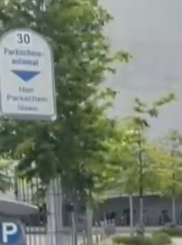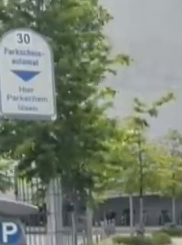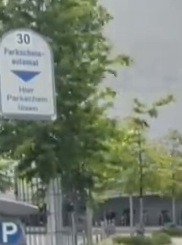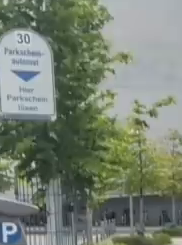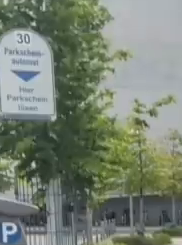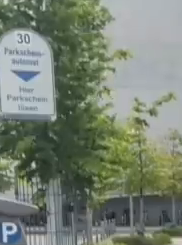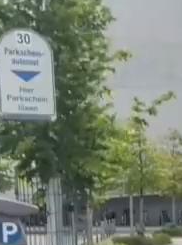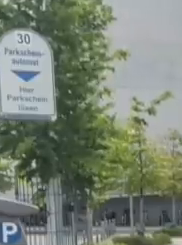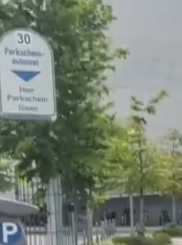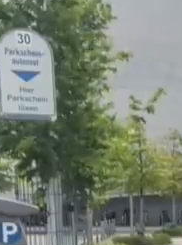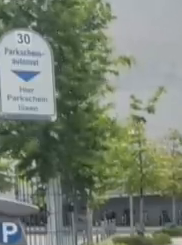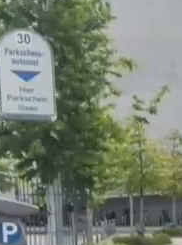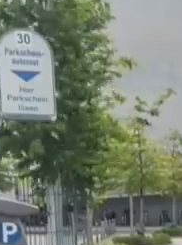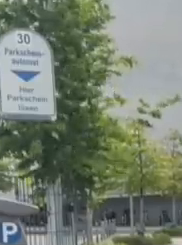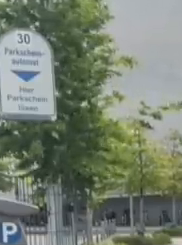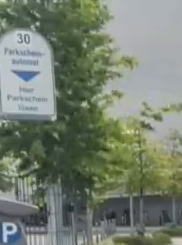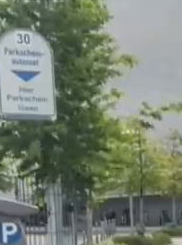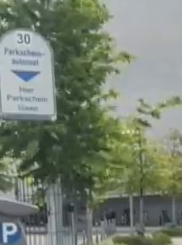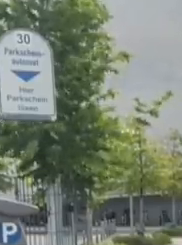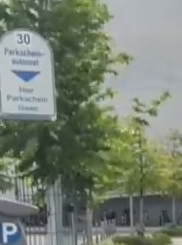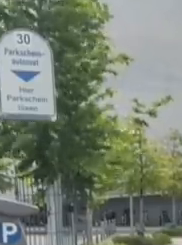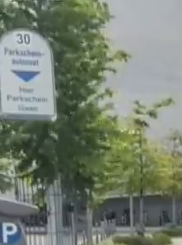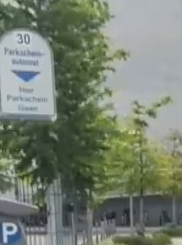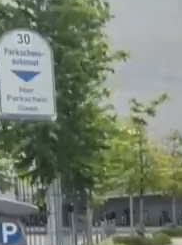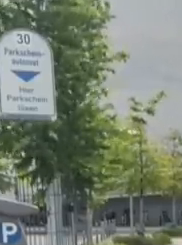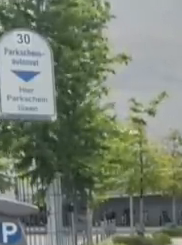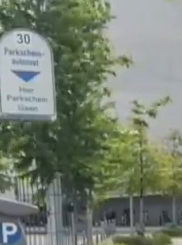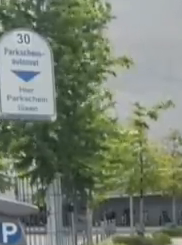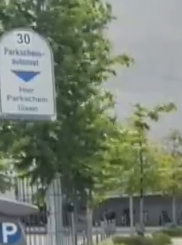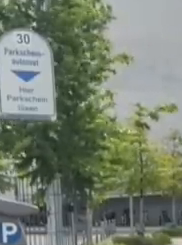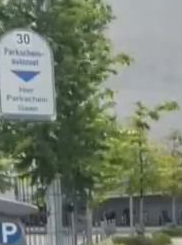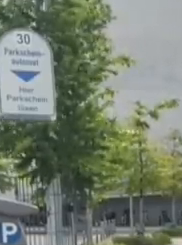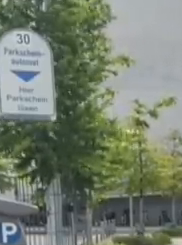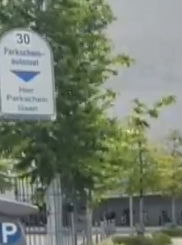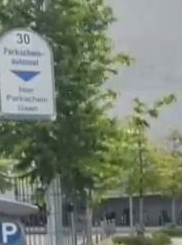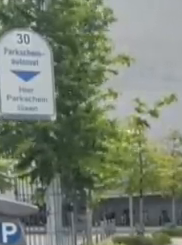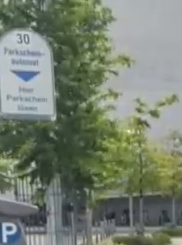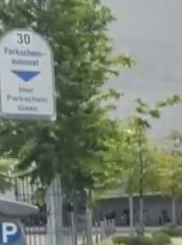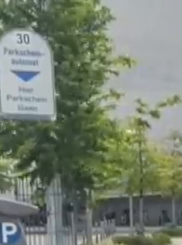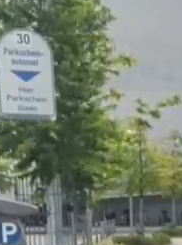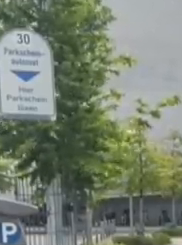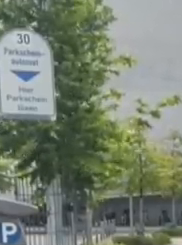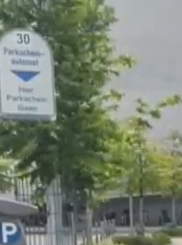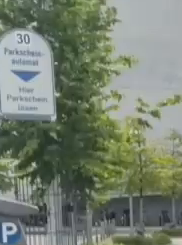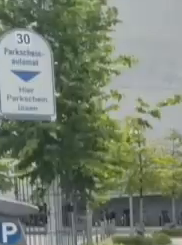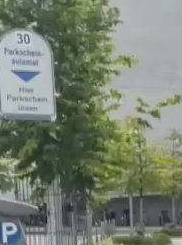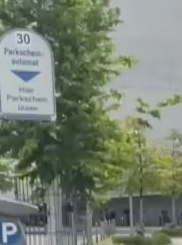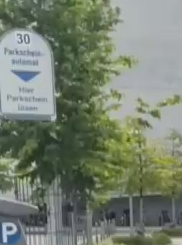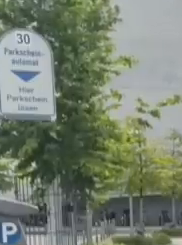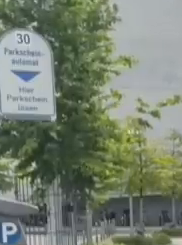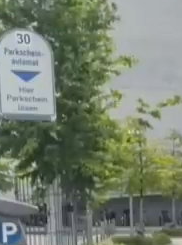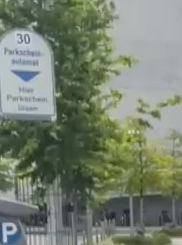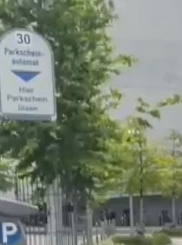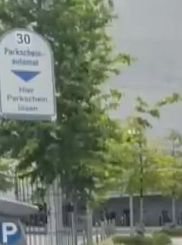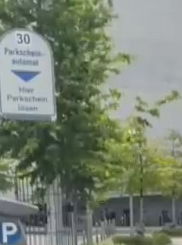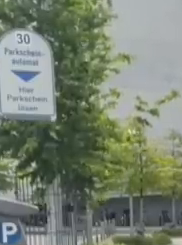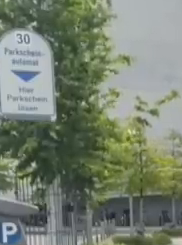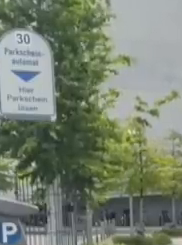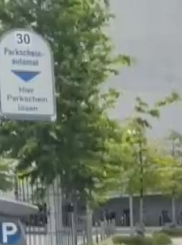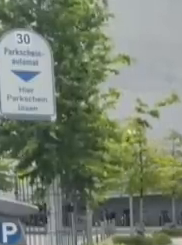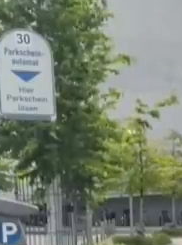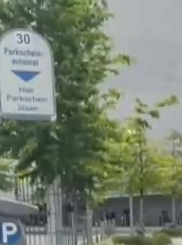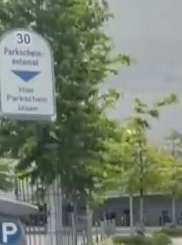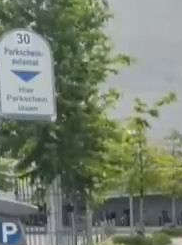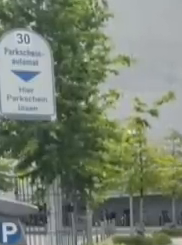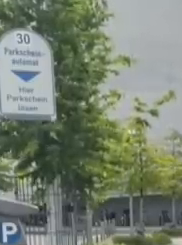Mann. Freuen Sie sich drauf. Vielleicht habe ich es ja vorher schon online gestellt, ansonsten nach dieser Sendung. Also, da freue ich